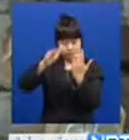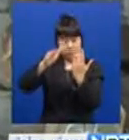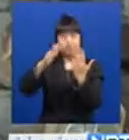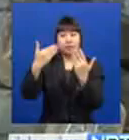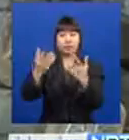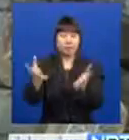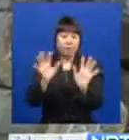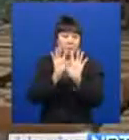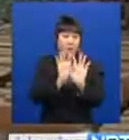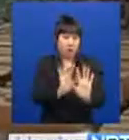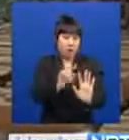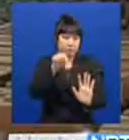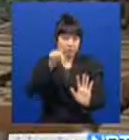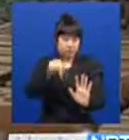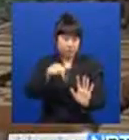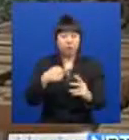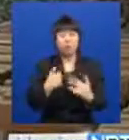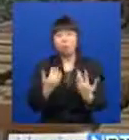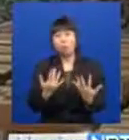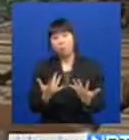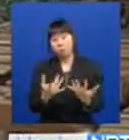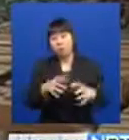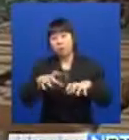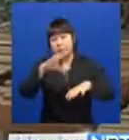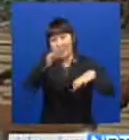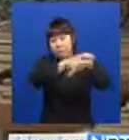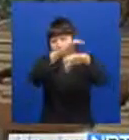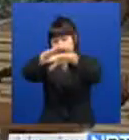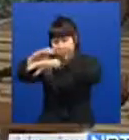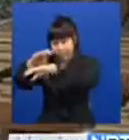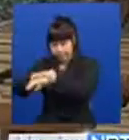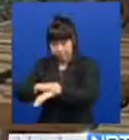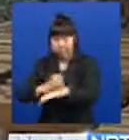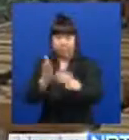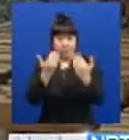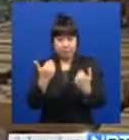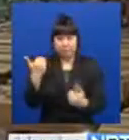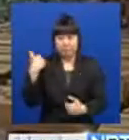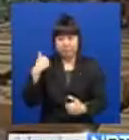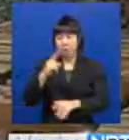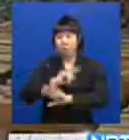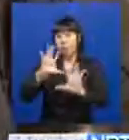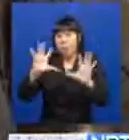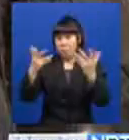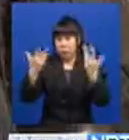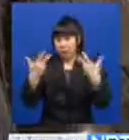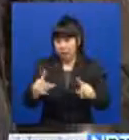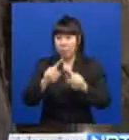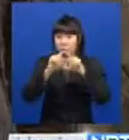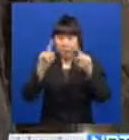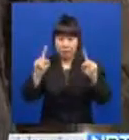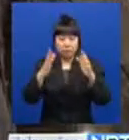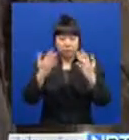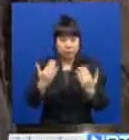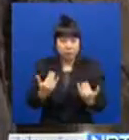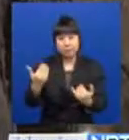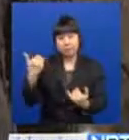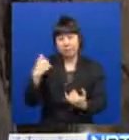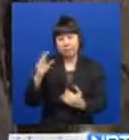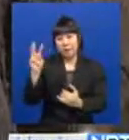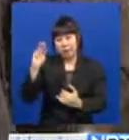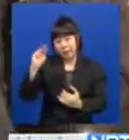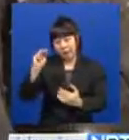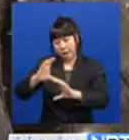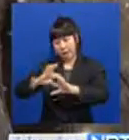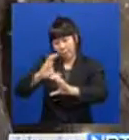ำมาพักไว้ที่นี่ระหว่างรอการดำเนินคดีซึ่งบางส่วนนั้นก็สิ้นสุดคดีแล้วแต่ว่าหลังจากนี้ค่ะจะมีการขนย้าย